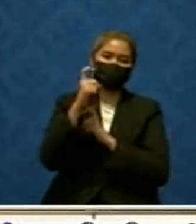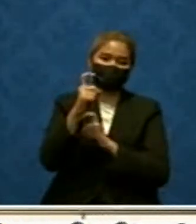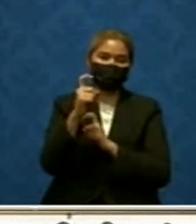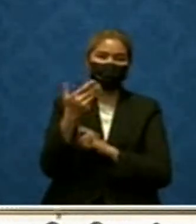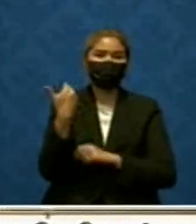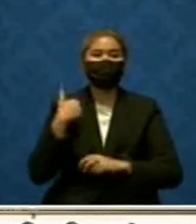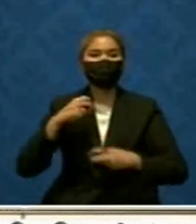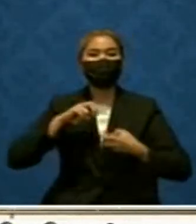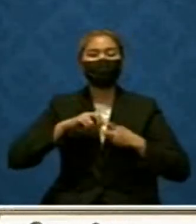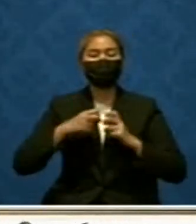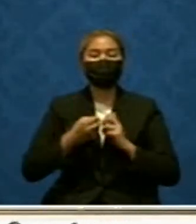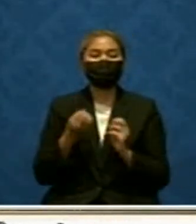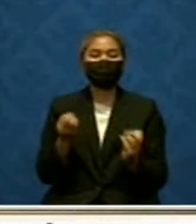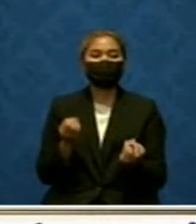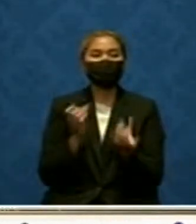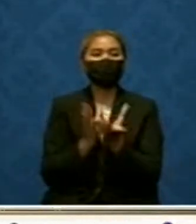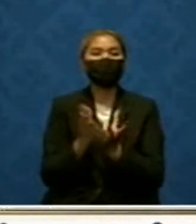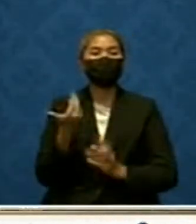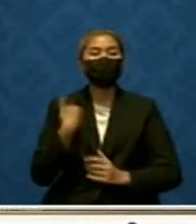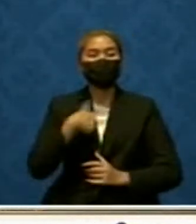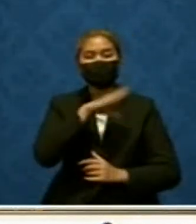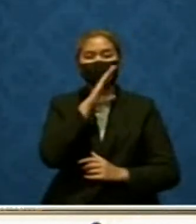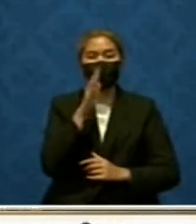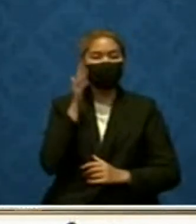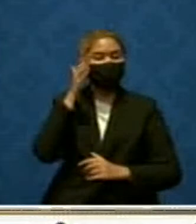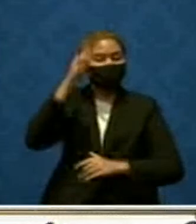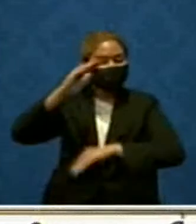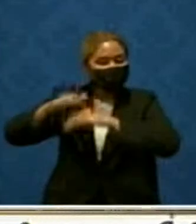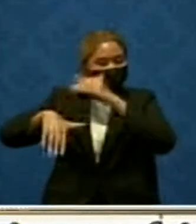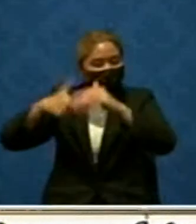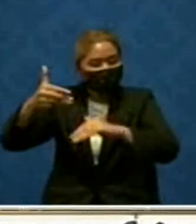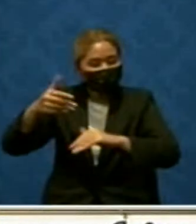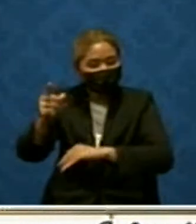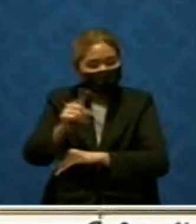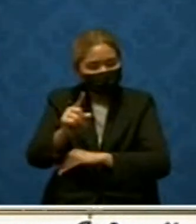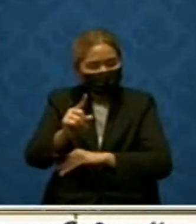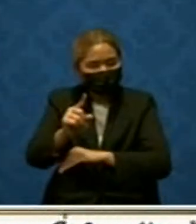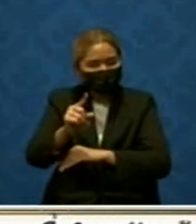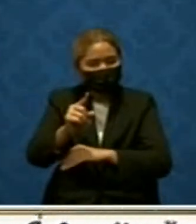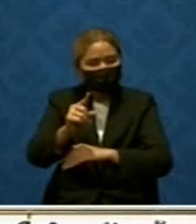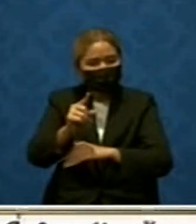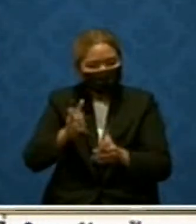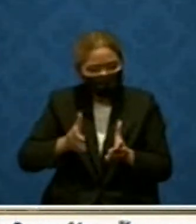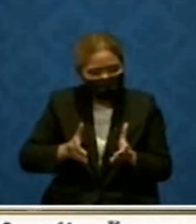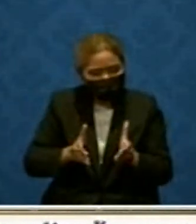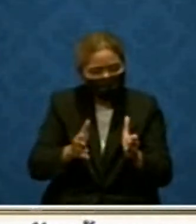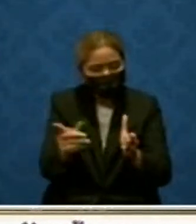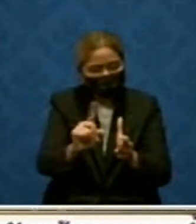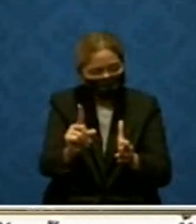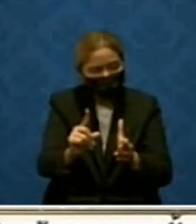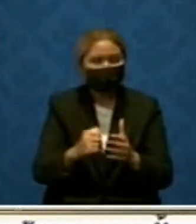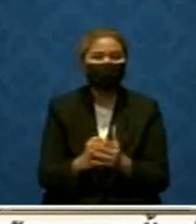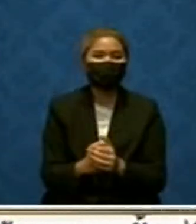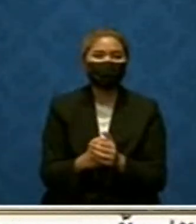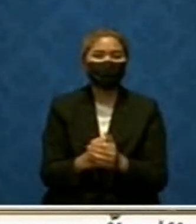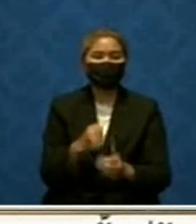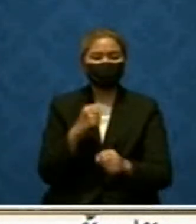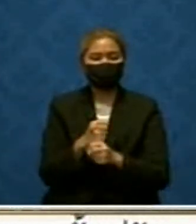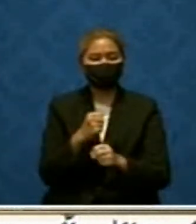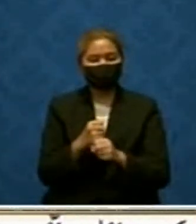บแล้วก็ไม่รู้ถงอนาคตขปเทศไทยว่าเราจะเดินทางไปทั้งไหนก็ทนเล่นกินน้ำไม่เทื่อแงแบนี้